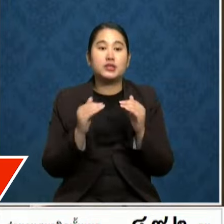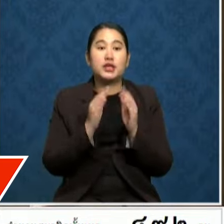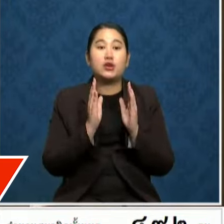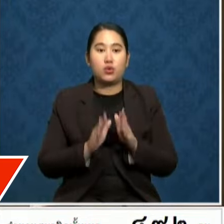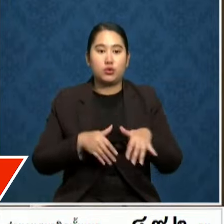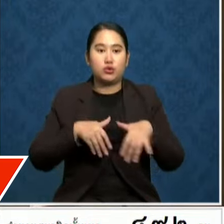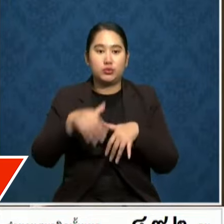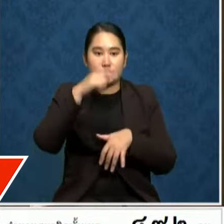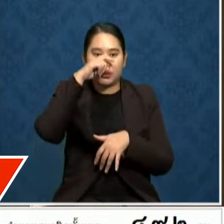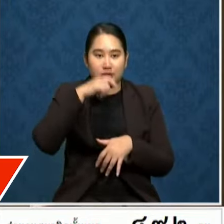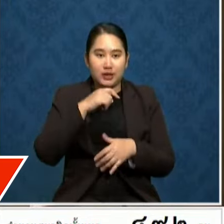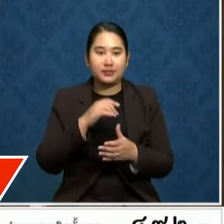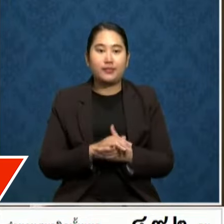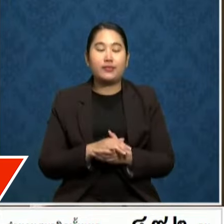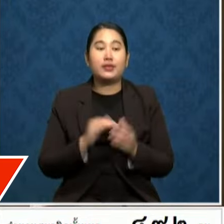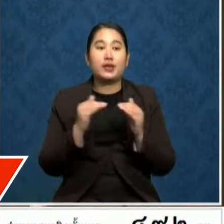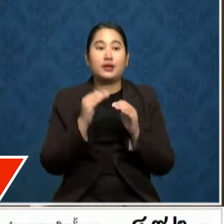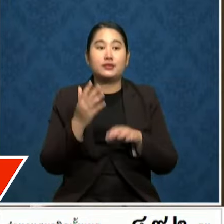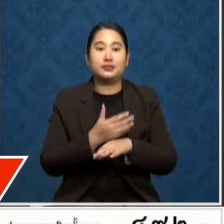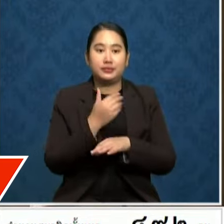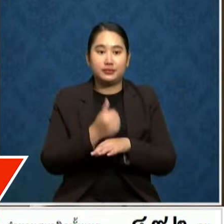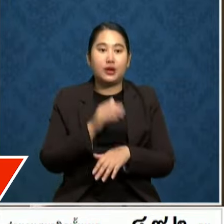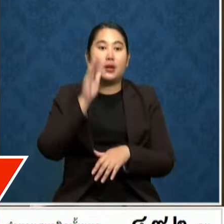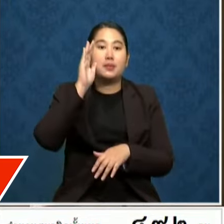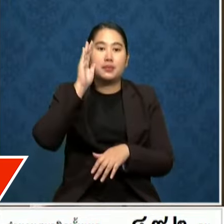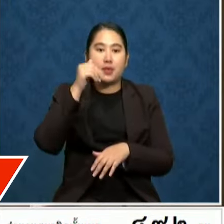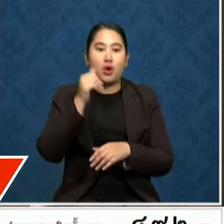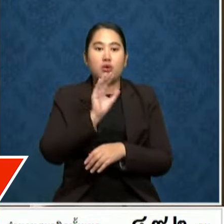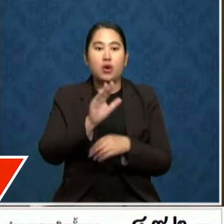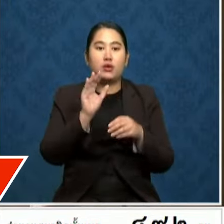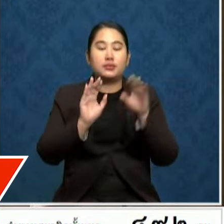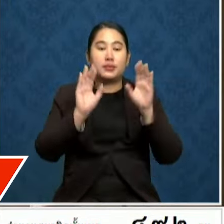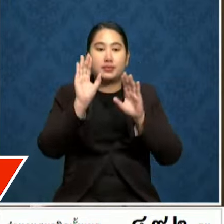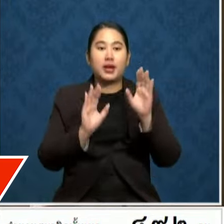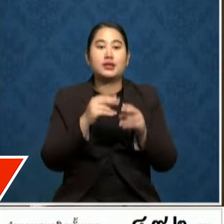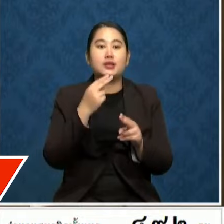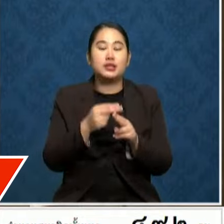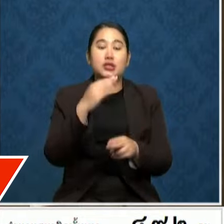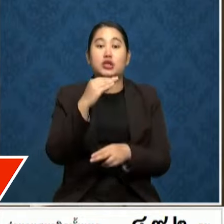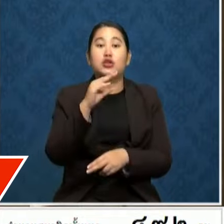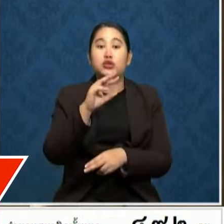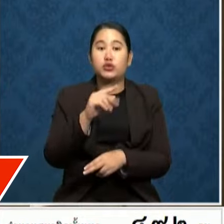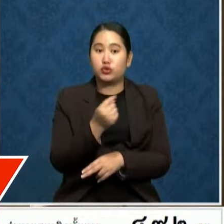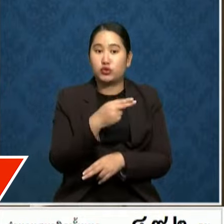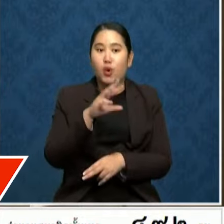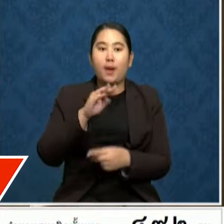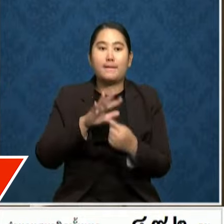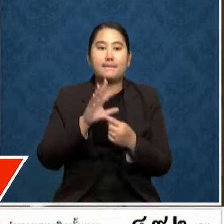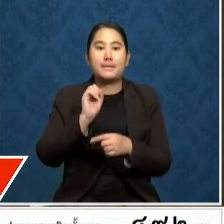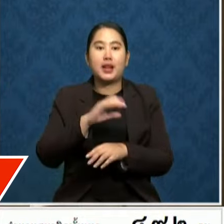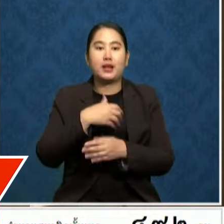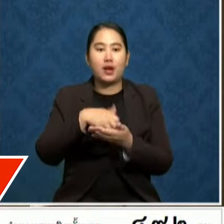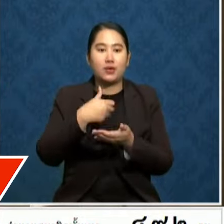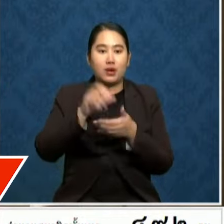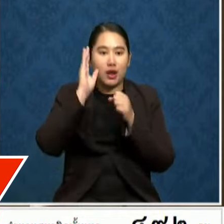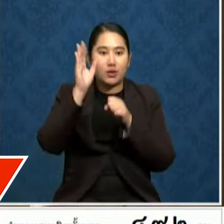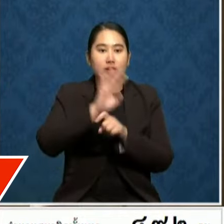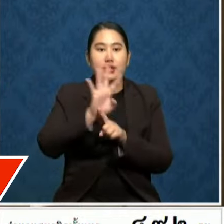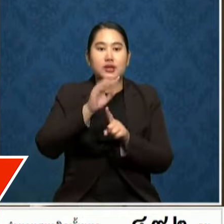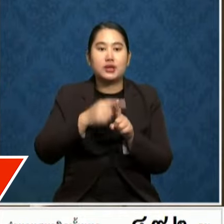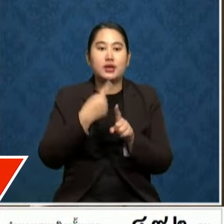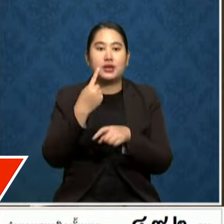สิทธิทางการเมืองค่ะบิดาแห่งประชาธิปไตยค่ะโทมัส jeffersonได้กล่าวไว้ในวันที่ 4กรกฎาคม